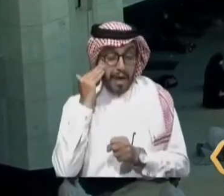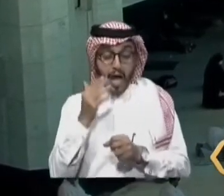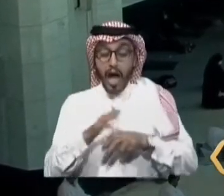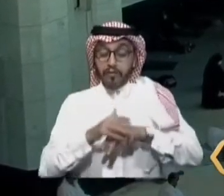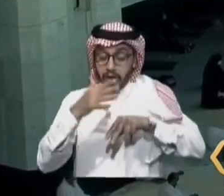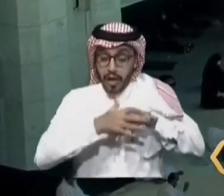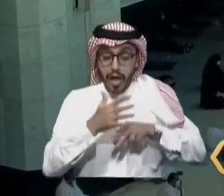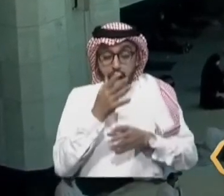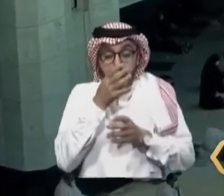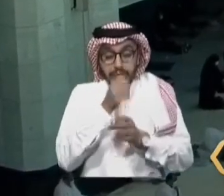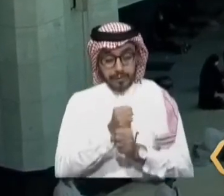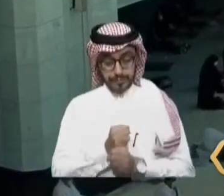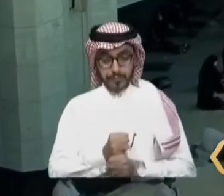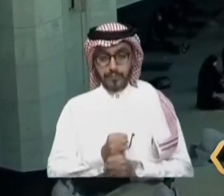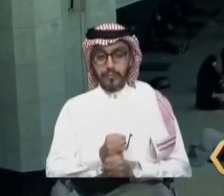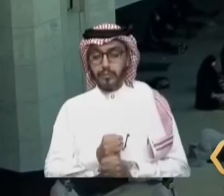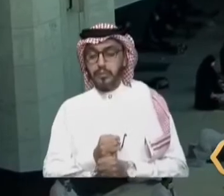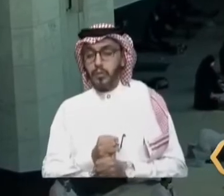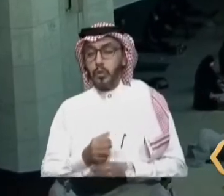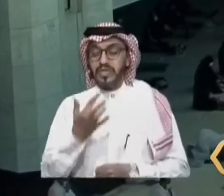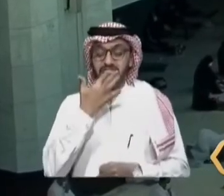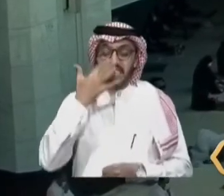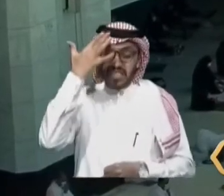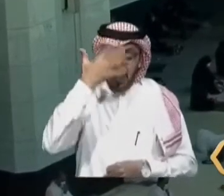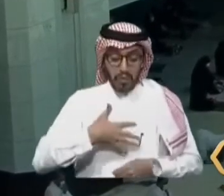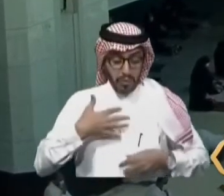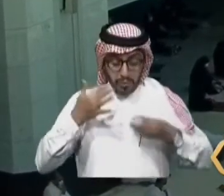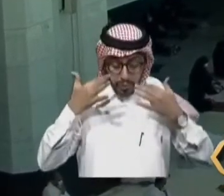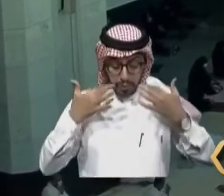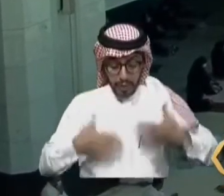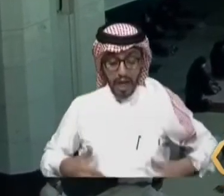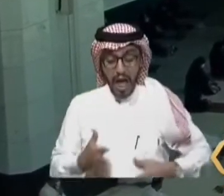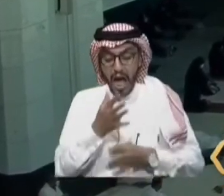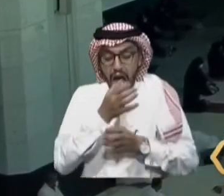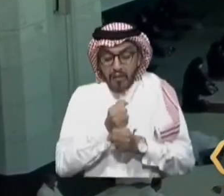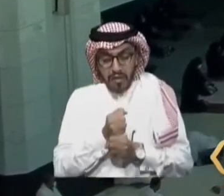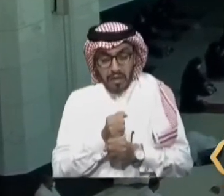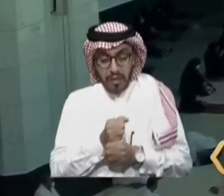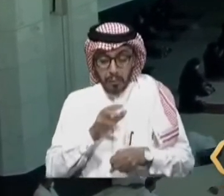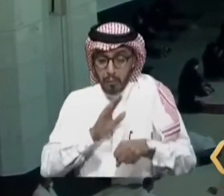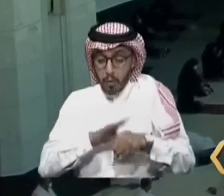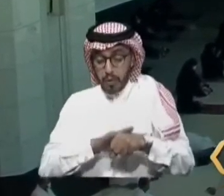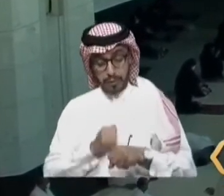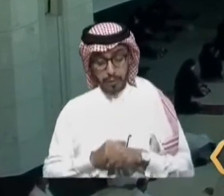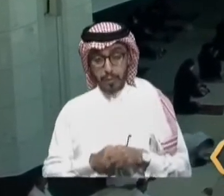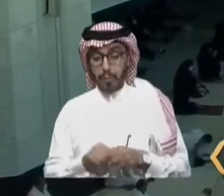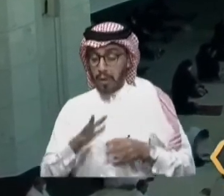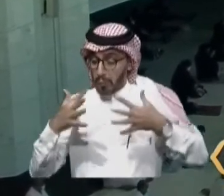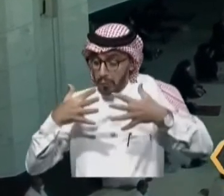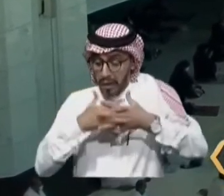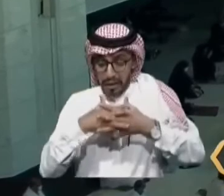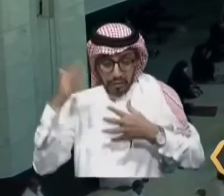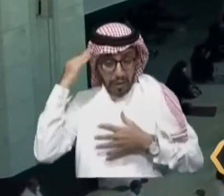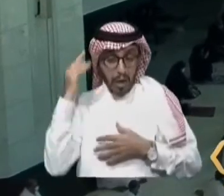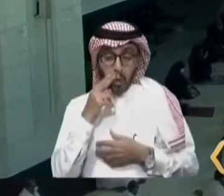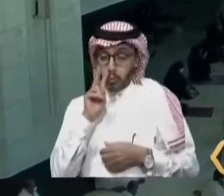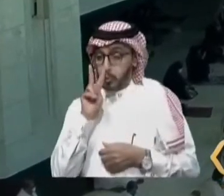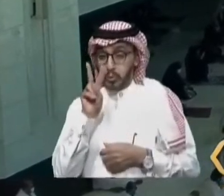للفرج، وصيانة للعمر من ضياعه في الفضول من المخالطة